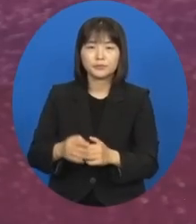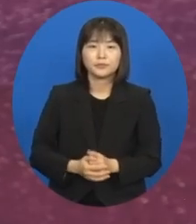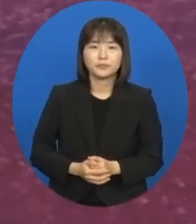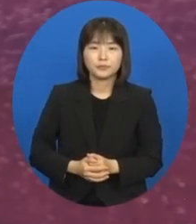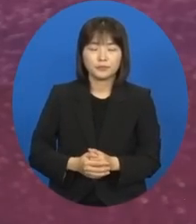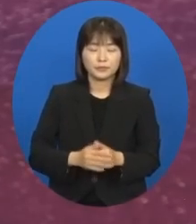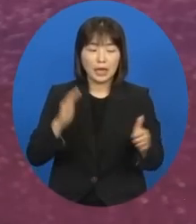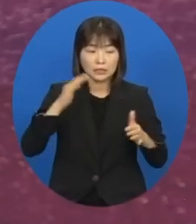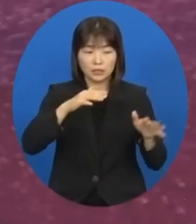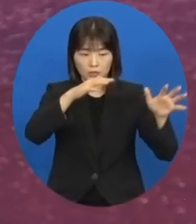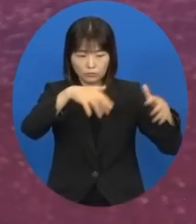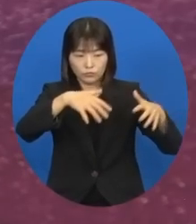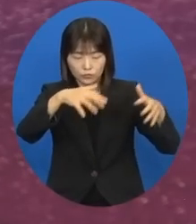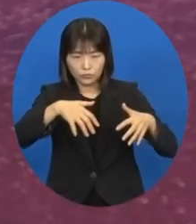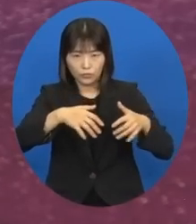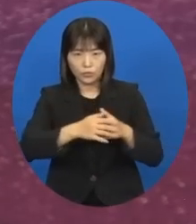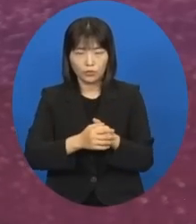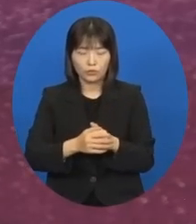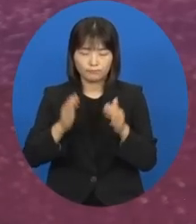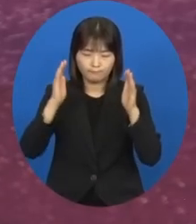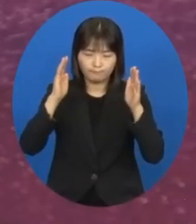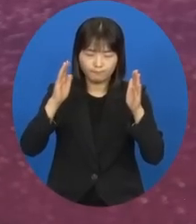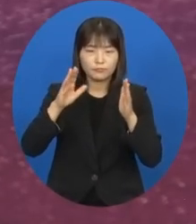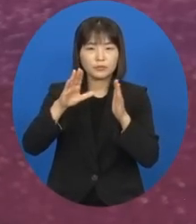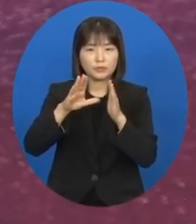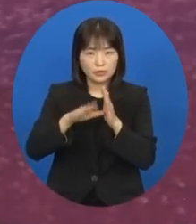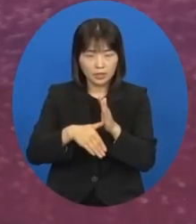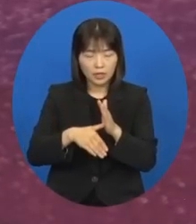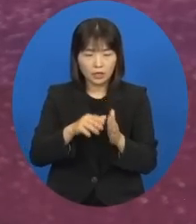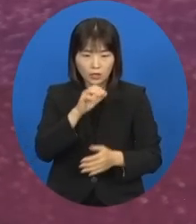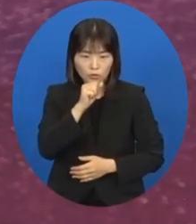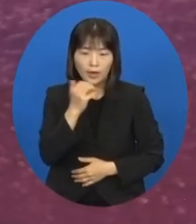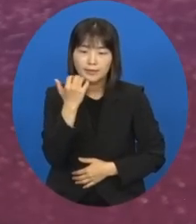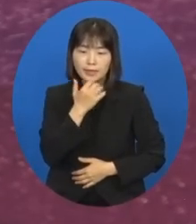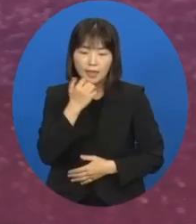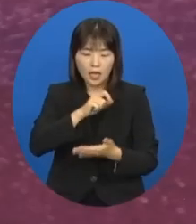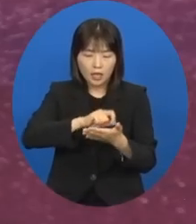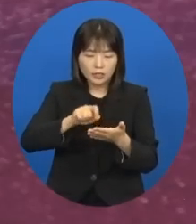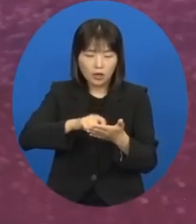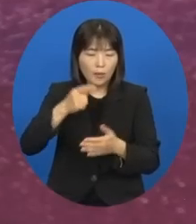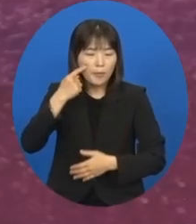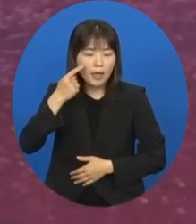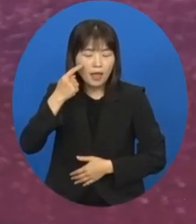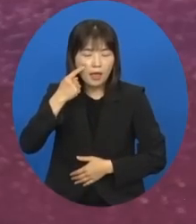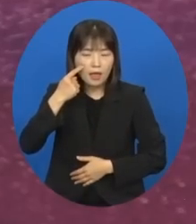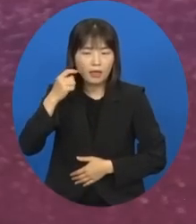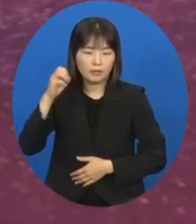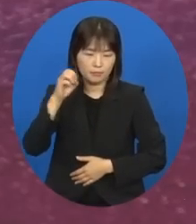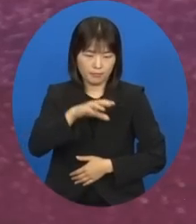학생들을 불러 모으시고 수업 시간에 좋아하는 색깔을 적어 내라고 하시더라고요